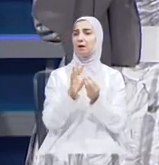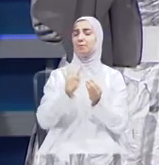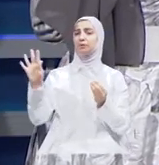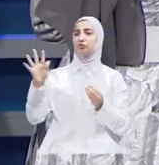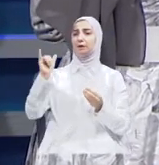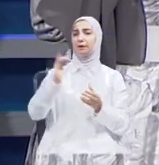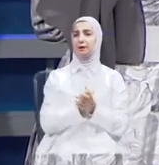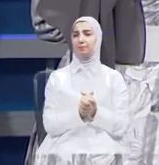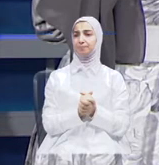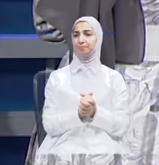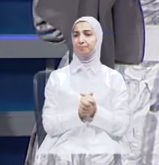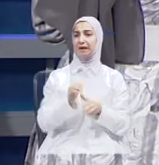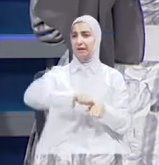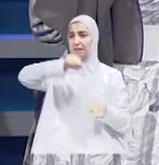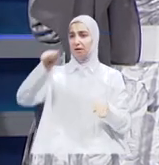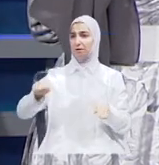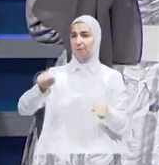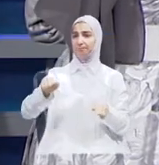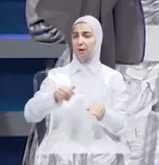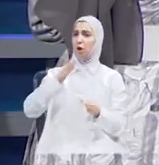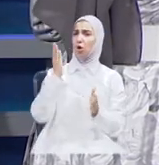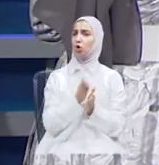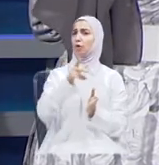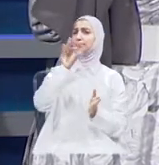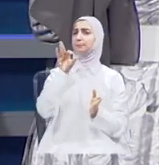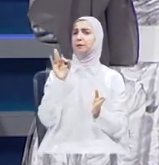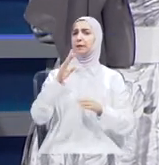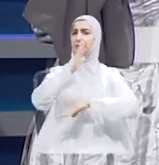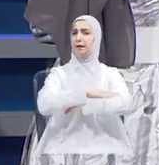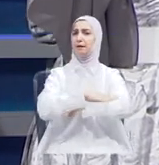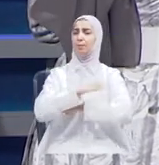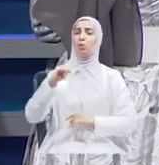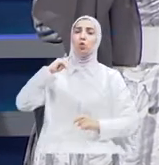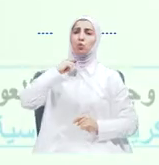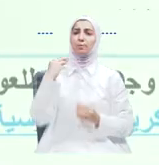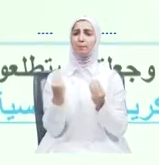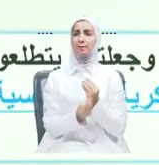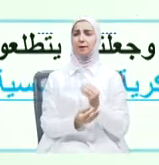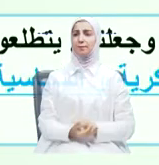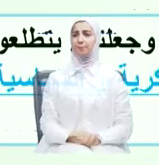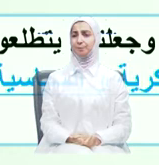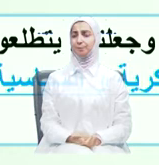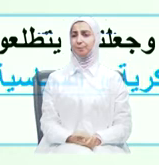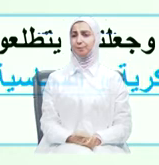الإدارة، الحكم، الأداب، العلوم.